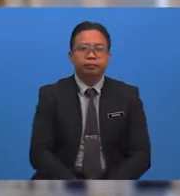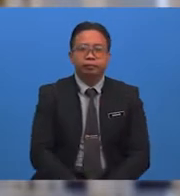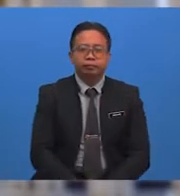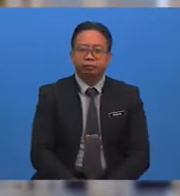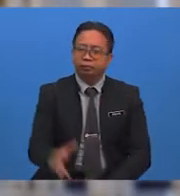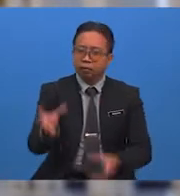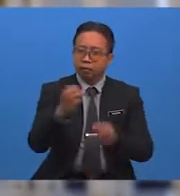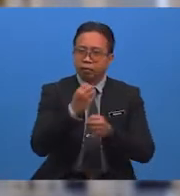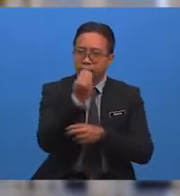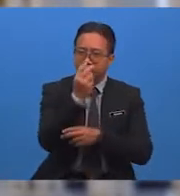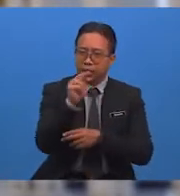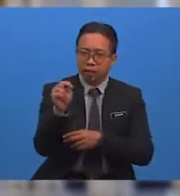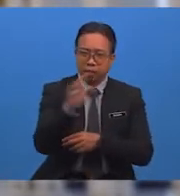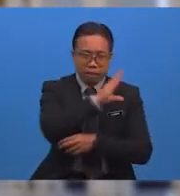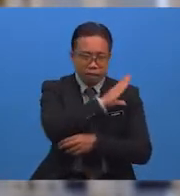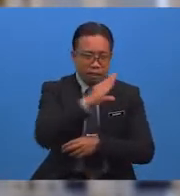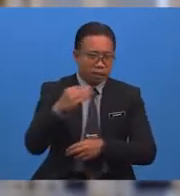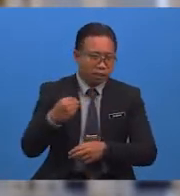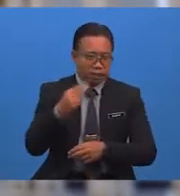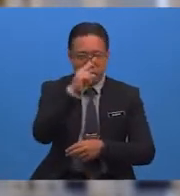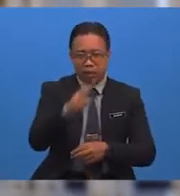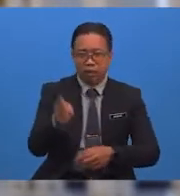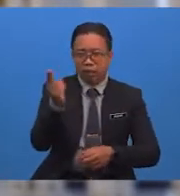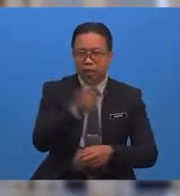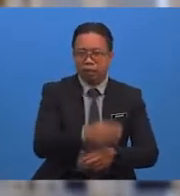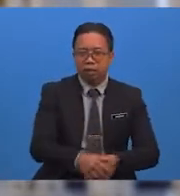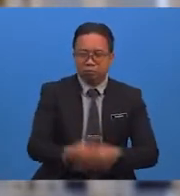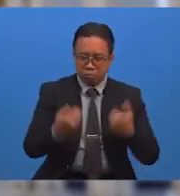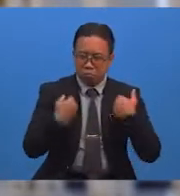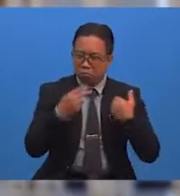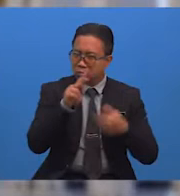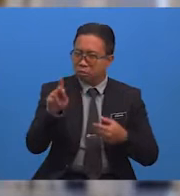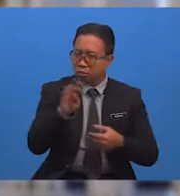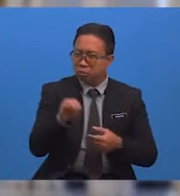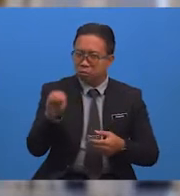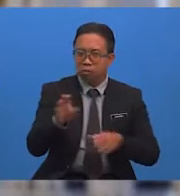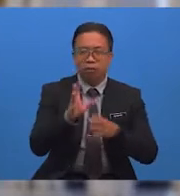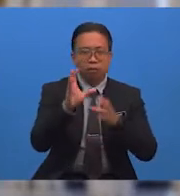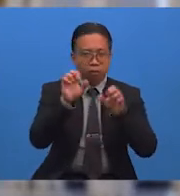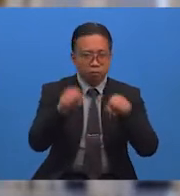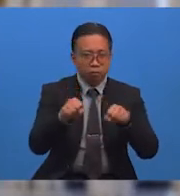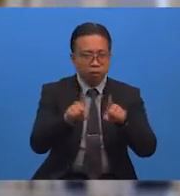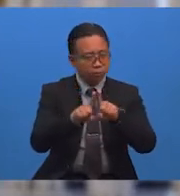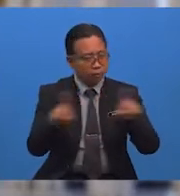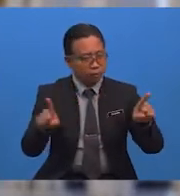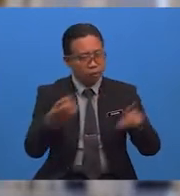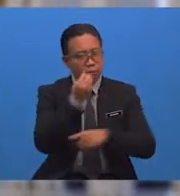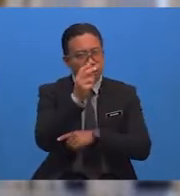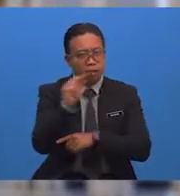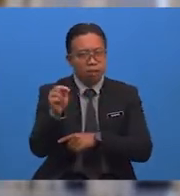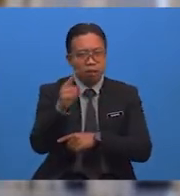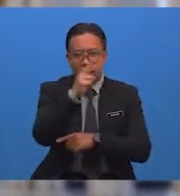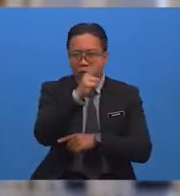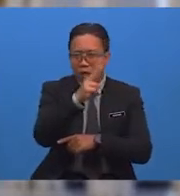berkenaan pengambilan makanan halal dan haram. Adakah murid-murid dapat membezakan antara makanan